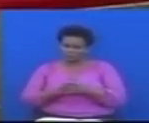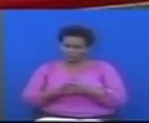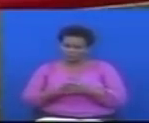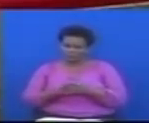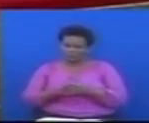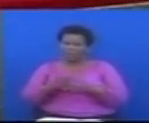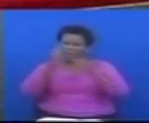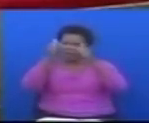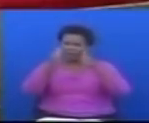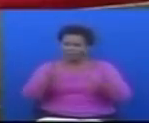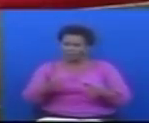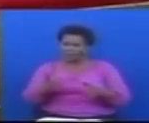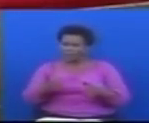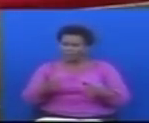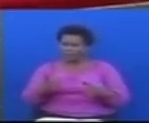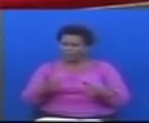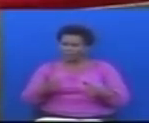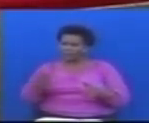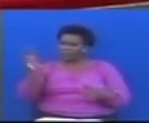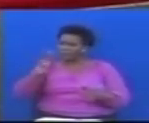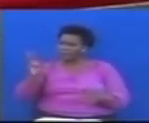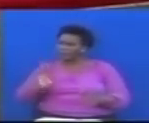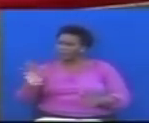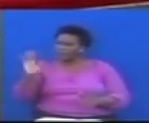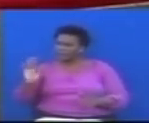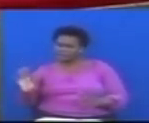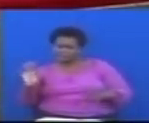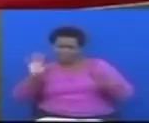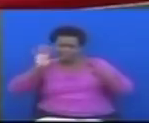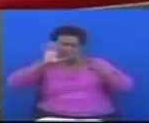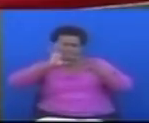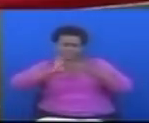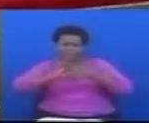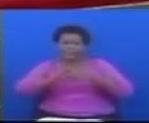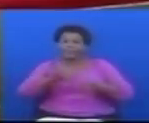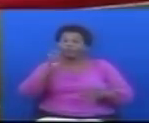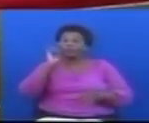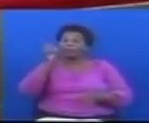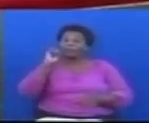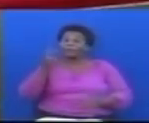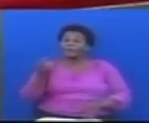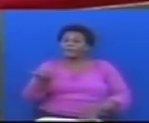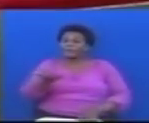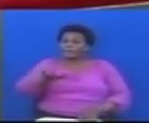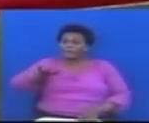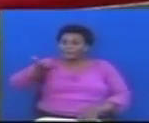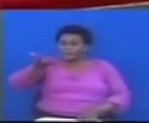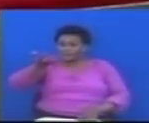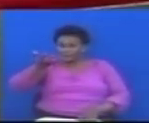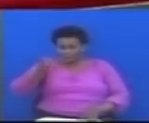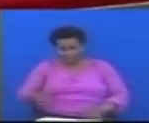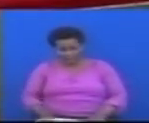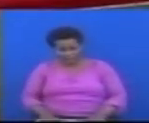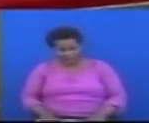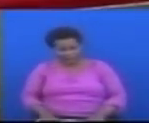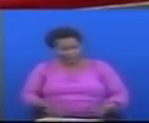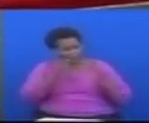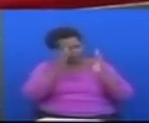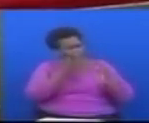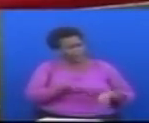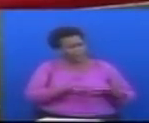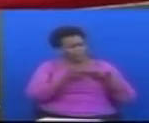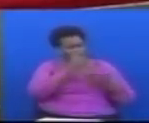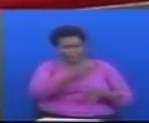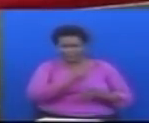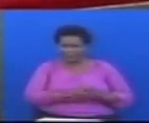tulitoa ahadi ya kuunganisha wilaya ya Liwale katika umeme wa gesi. Lakini kwa sasa Mheshimiwa Naibu Spika, nimtaarifu